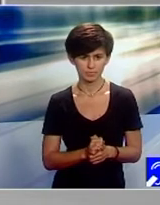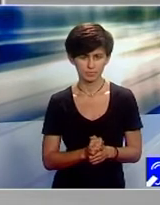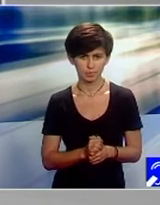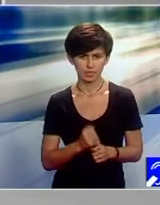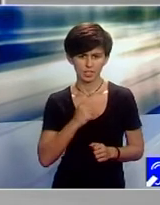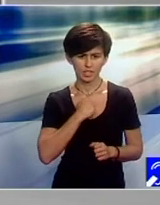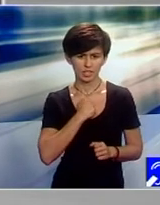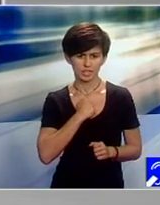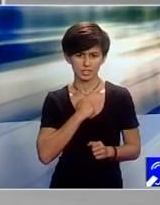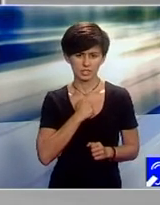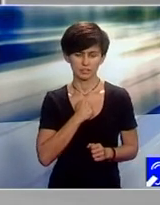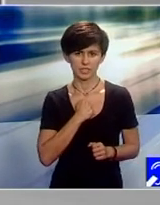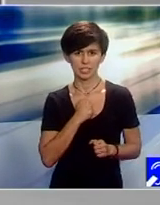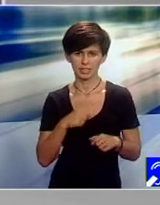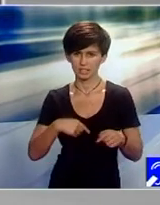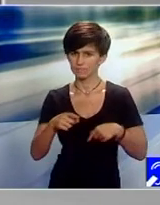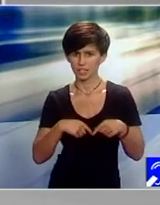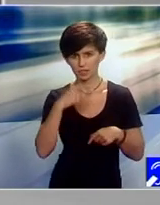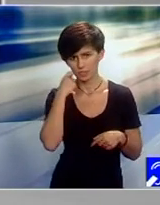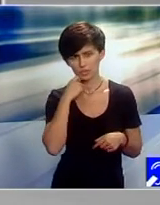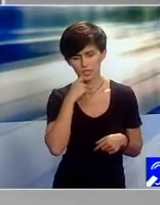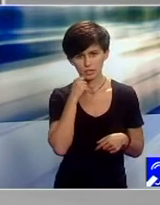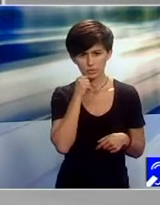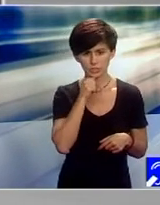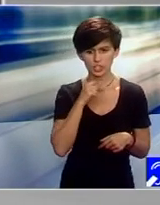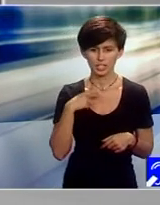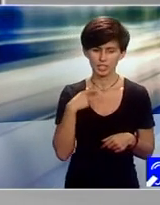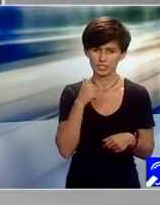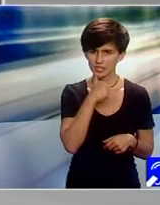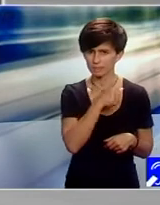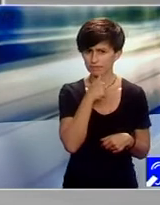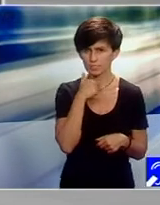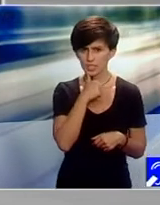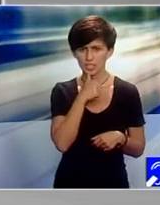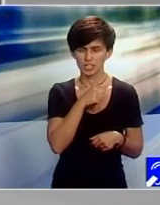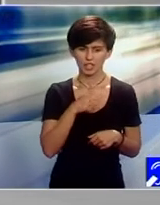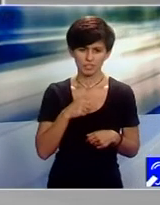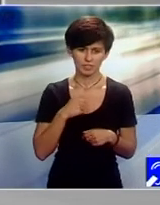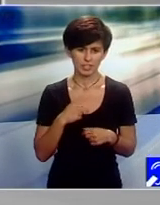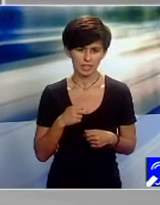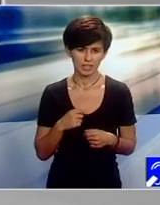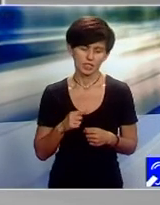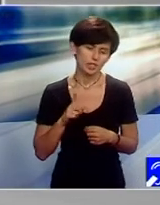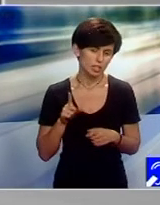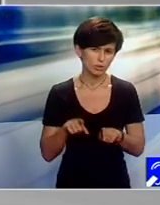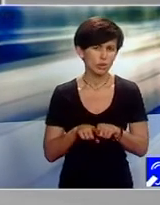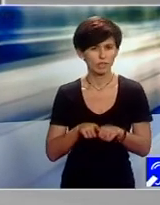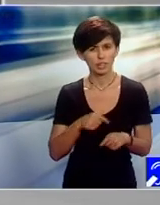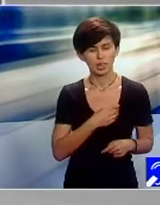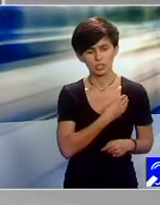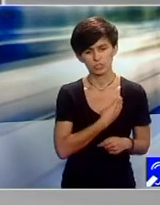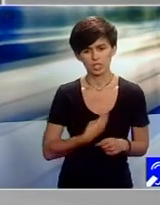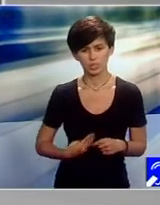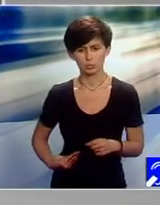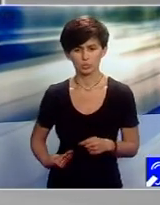traficul în Cluj este unul dur, unul agresiv. Nu așa de agresiv ca în București,